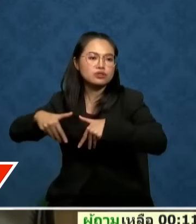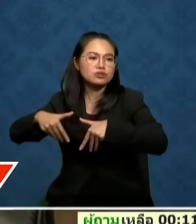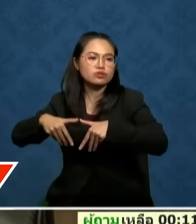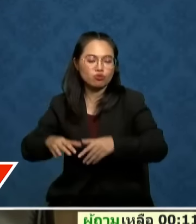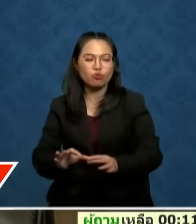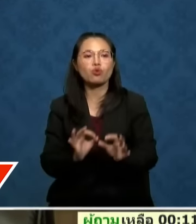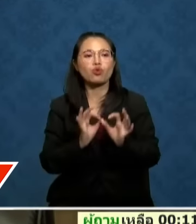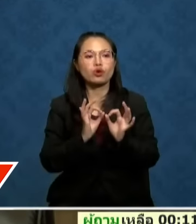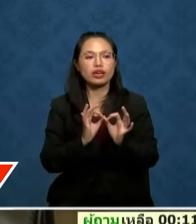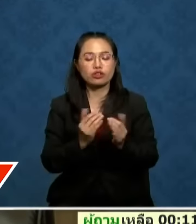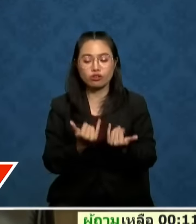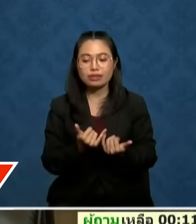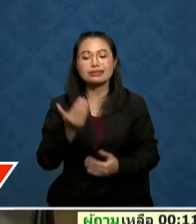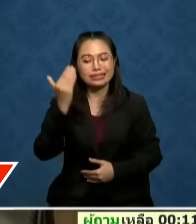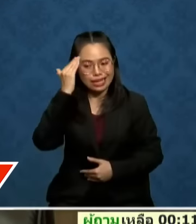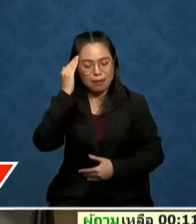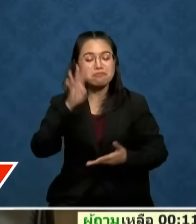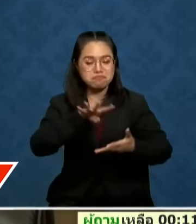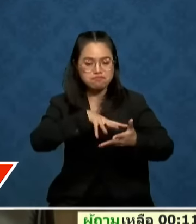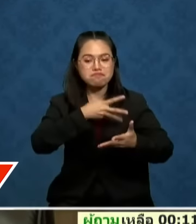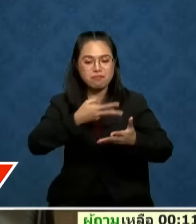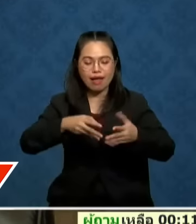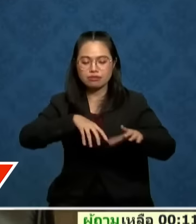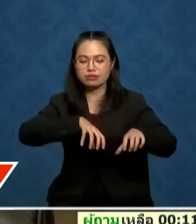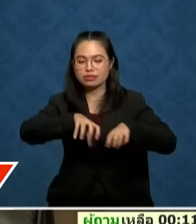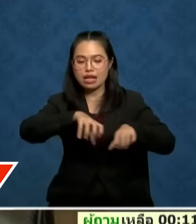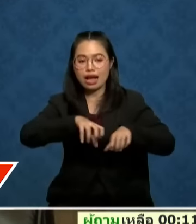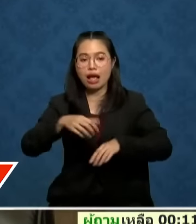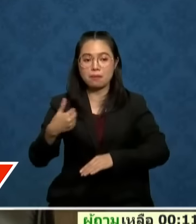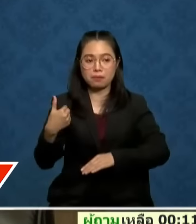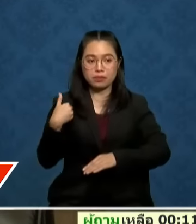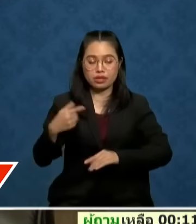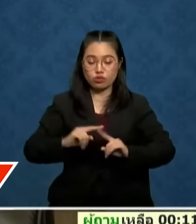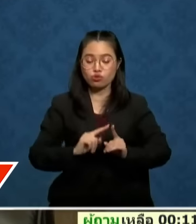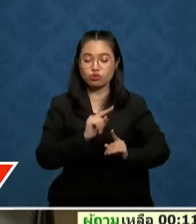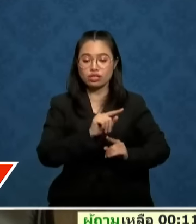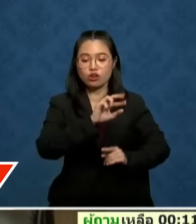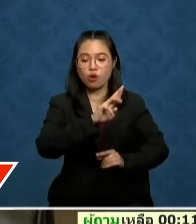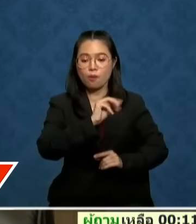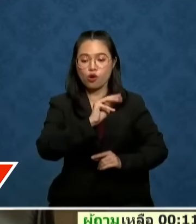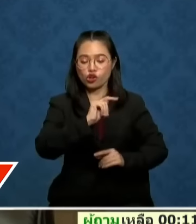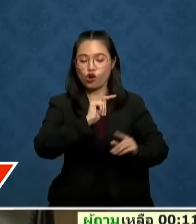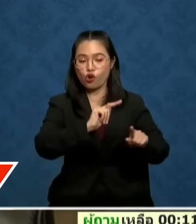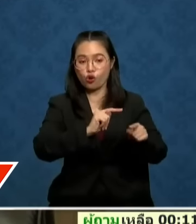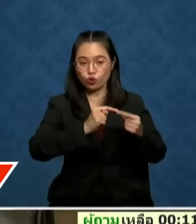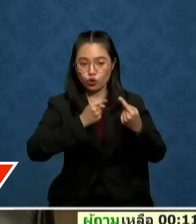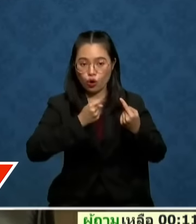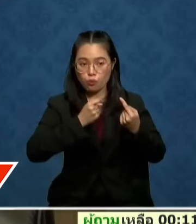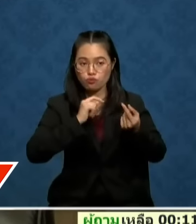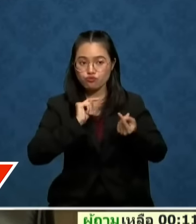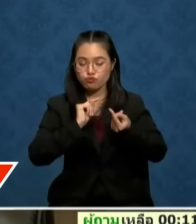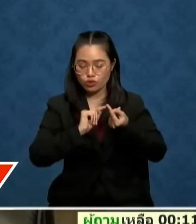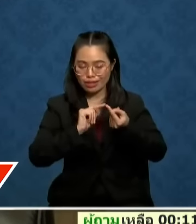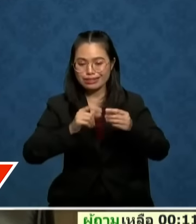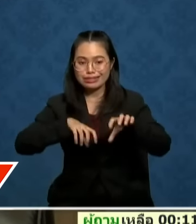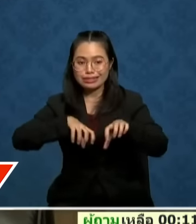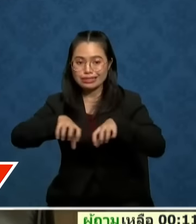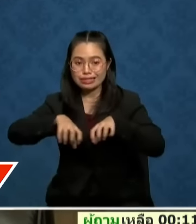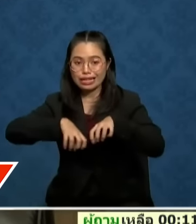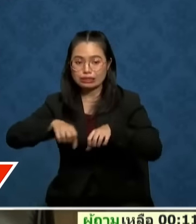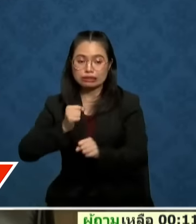น้อยๆเราก็ได้รับทราบว่ามีแผนเบื้องต้นแล้วรวมถึงในส่วนของคำตอบของท่านรัฐมนตรีที่ได้มีการตอบว่าได้มีการจัดทำ